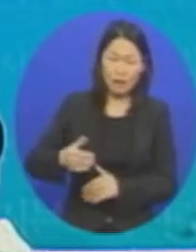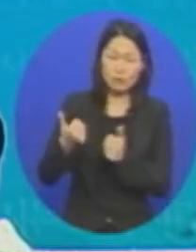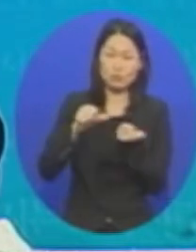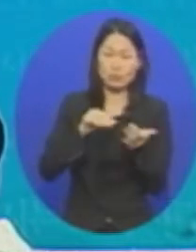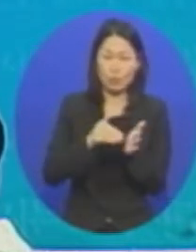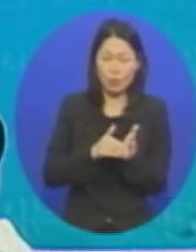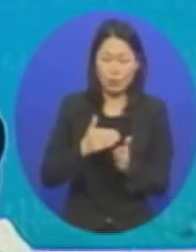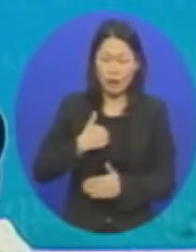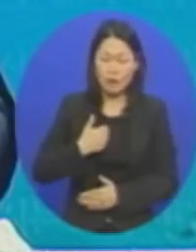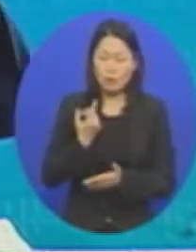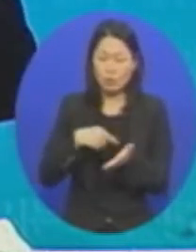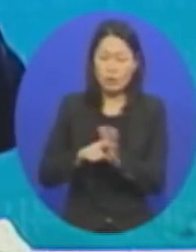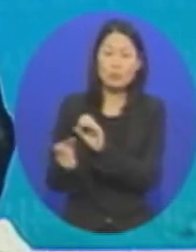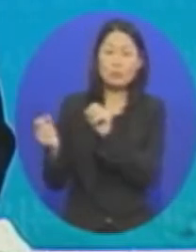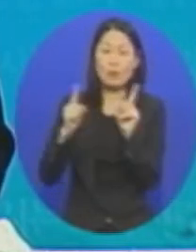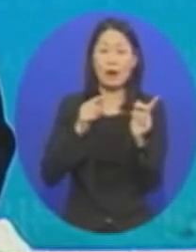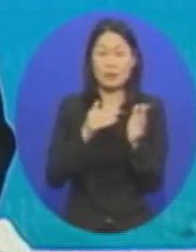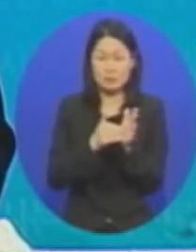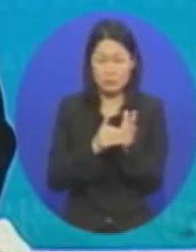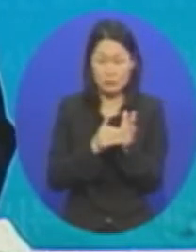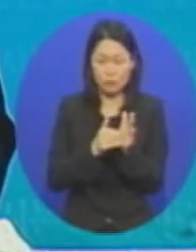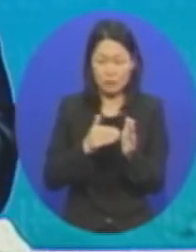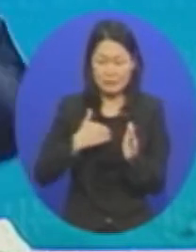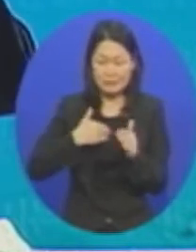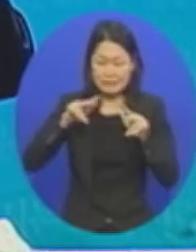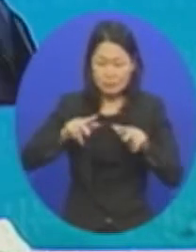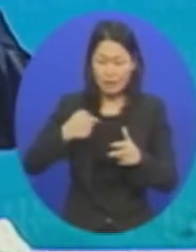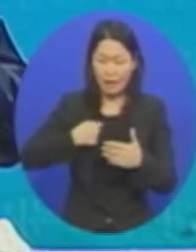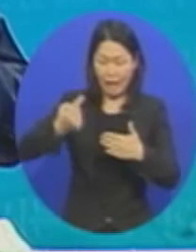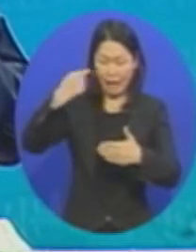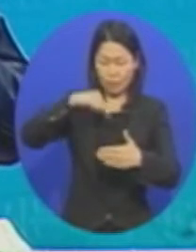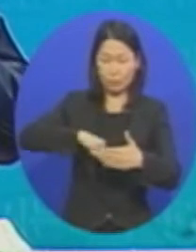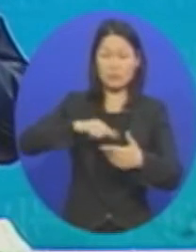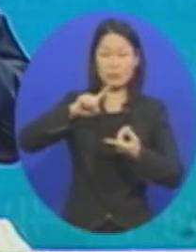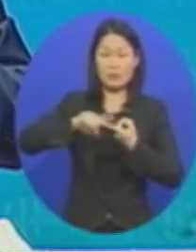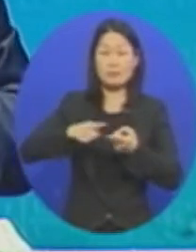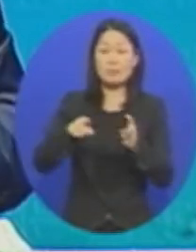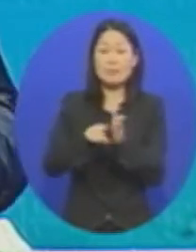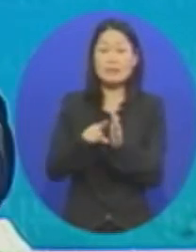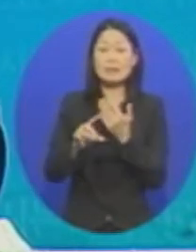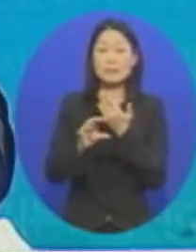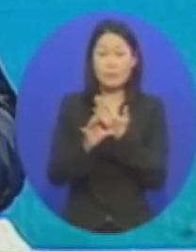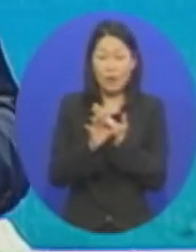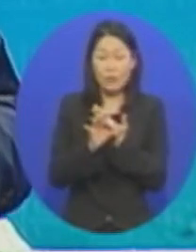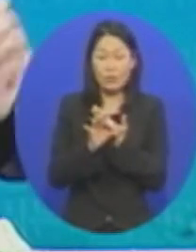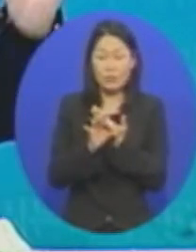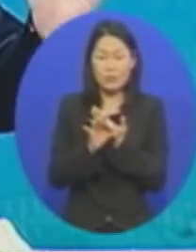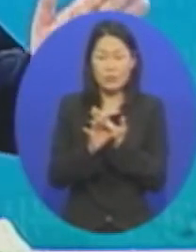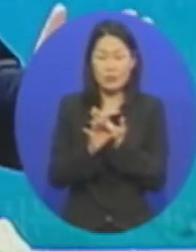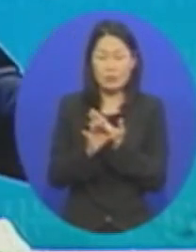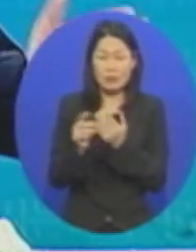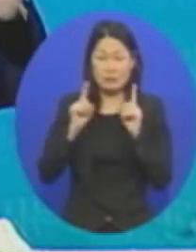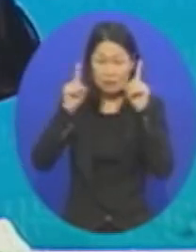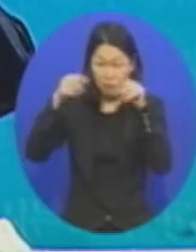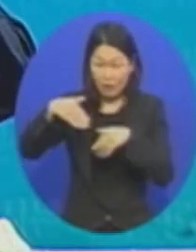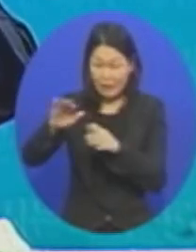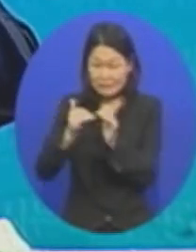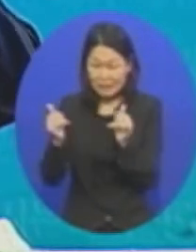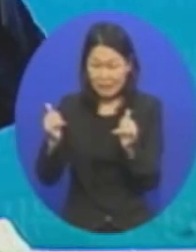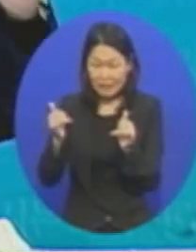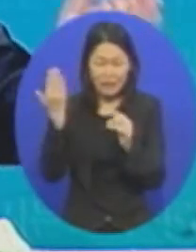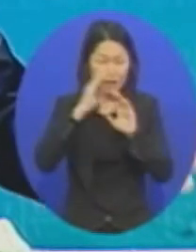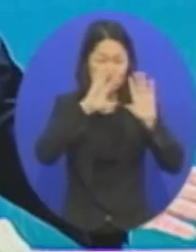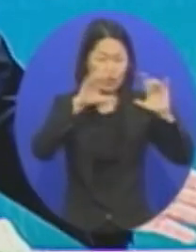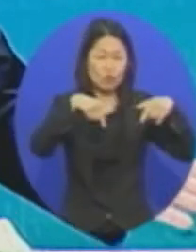부활 하신 것 지금도 내 안에 오신 것 이것 믿기만 하면 그러면 지옥 갈 자가 전국 알짜로